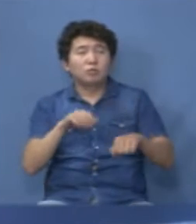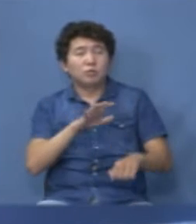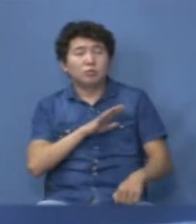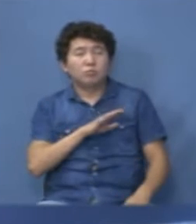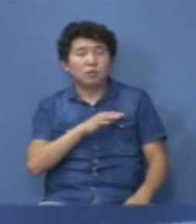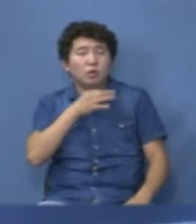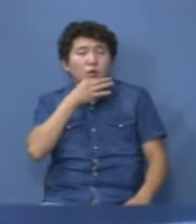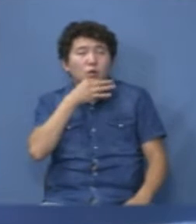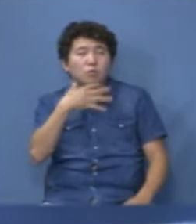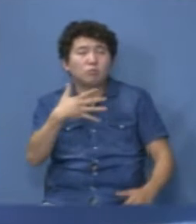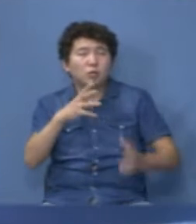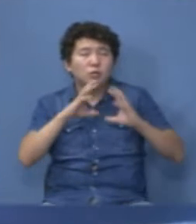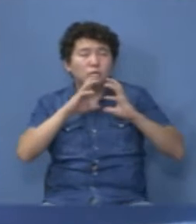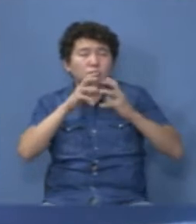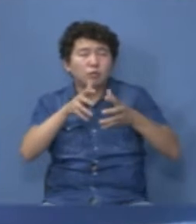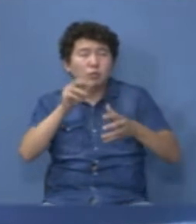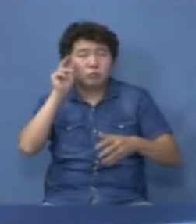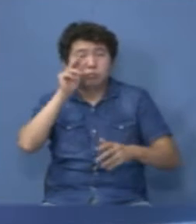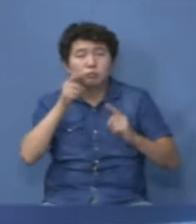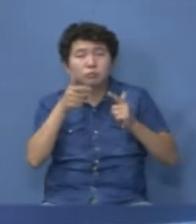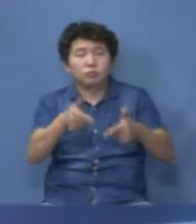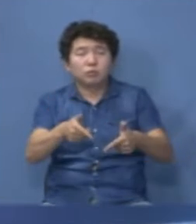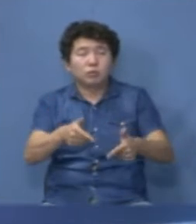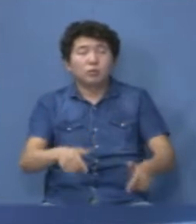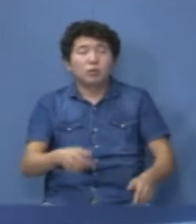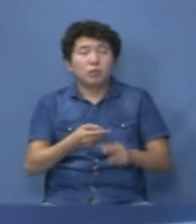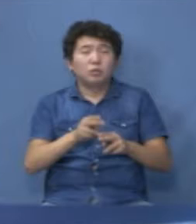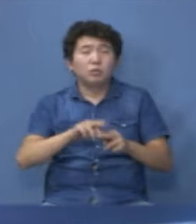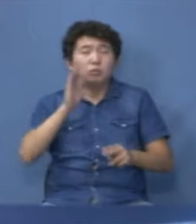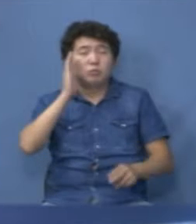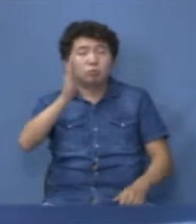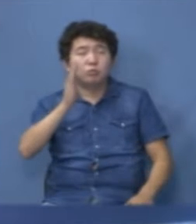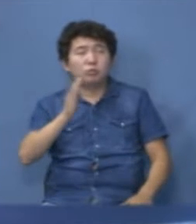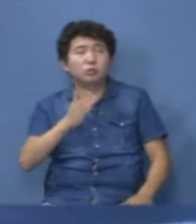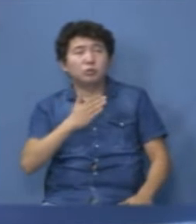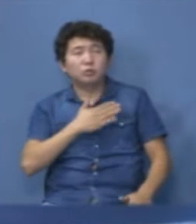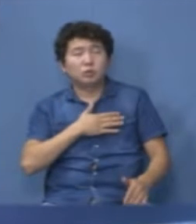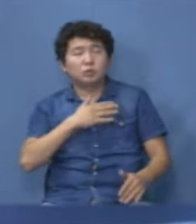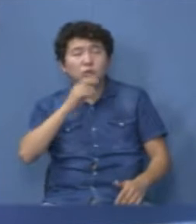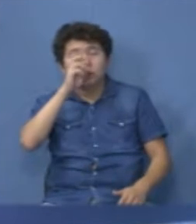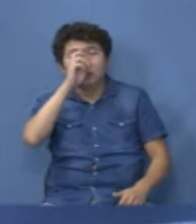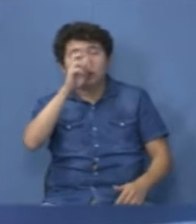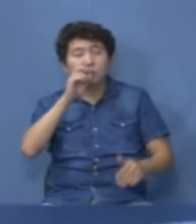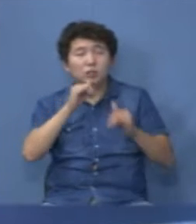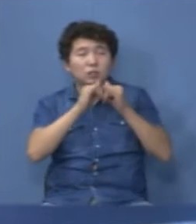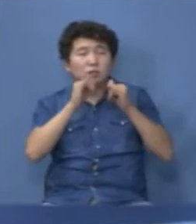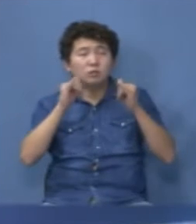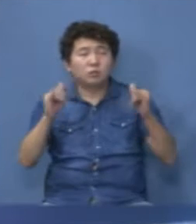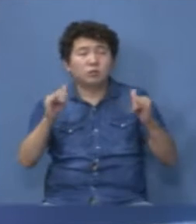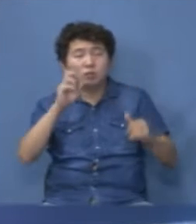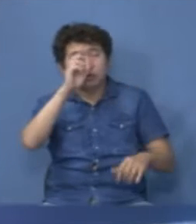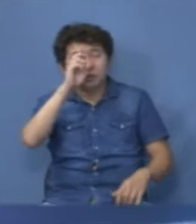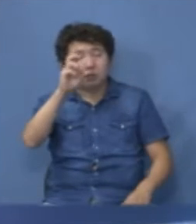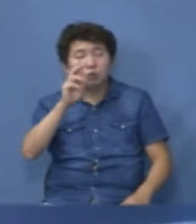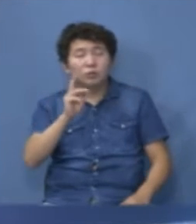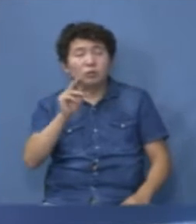грамотное, высокоинтеллектуальное поколение – это будущее нашей страны, источник развития государства. В Восточном Казахстане также немало тех, кто прошли